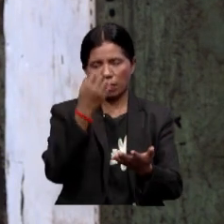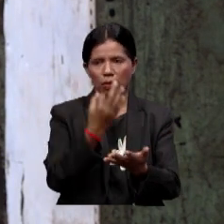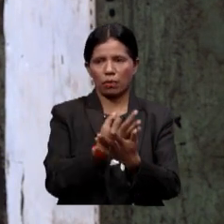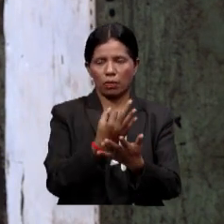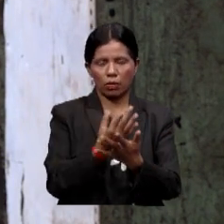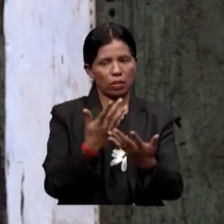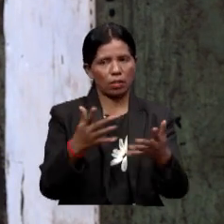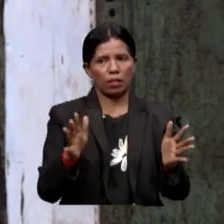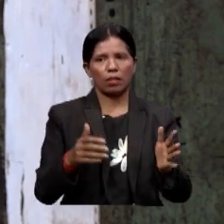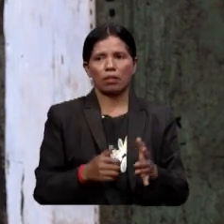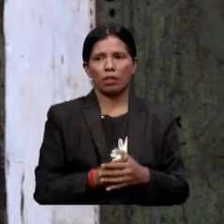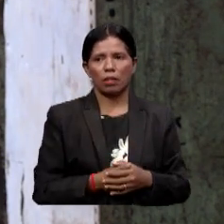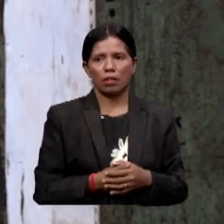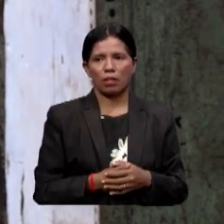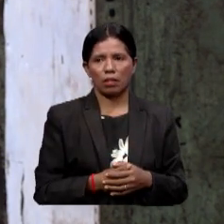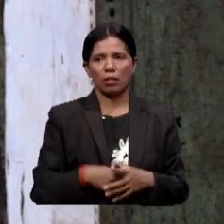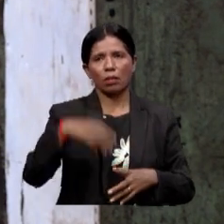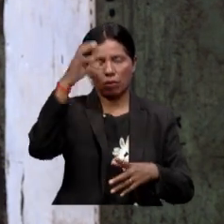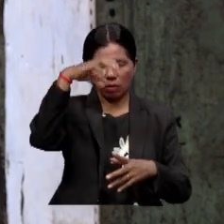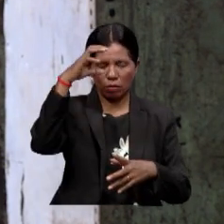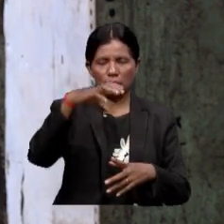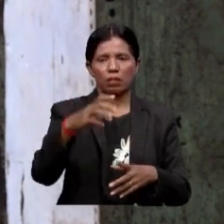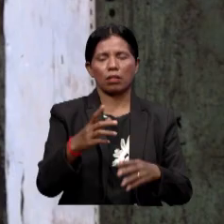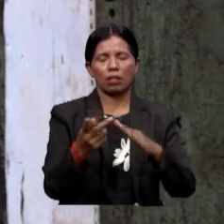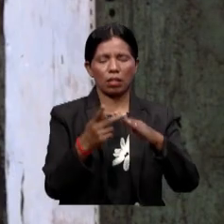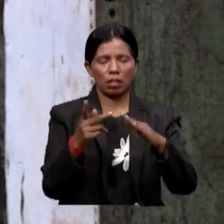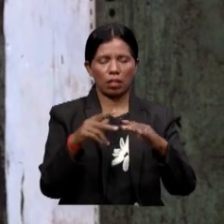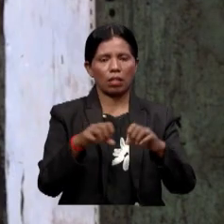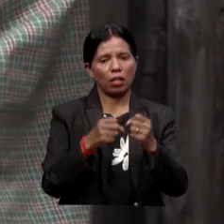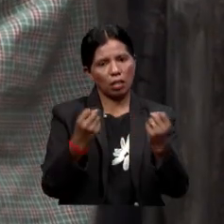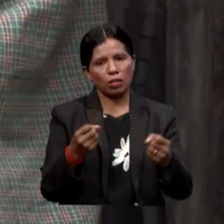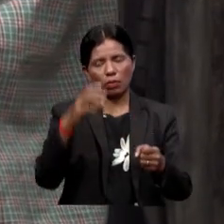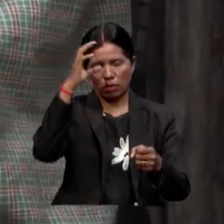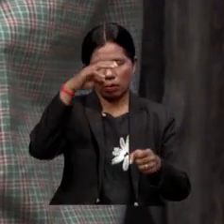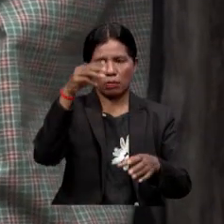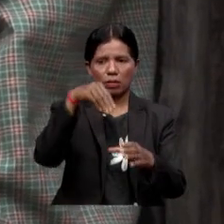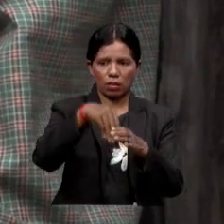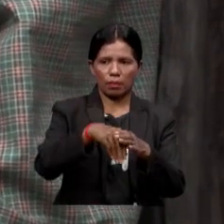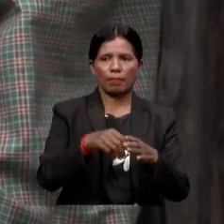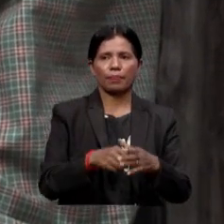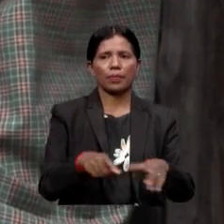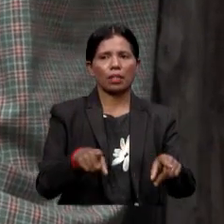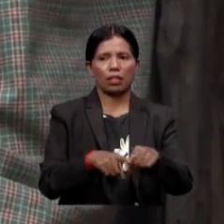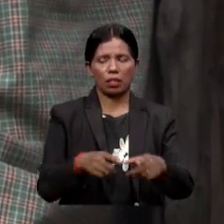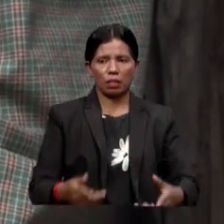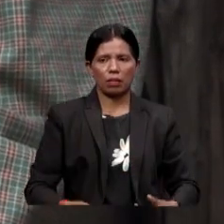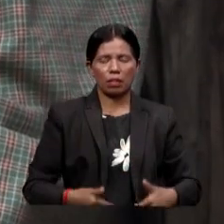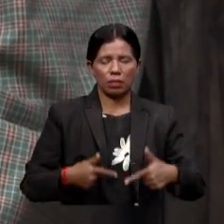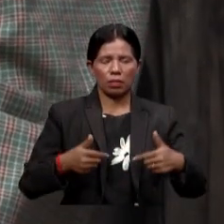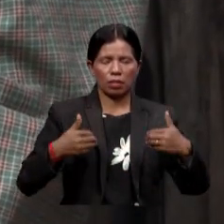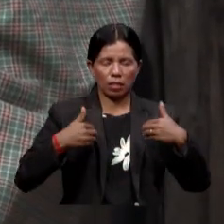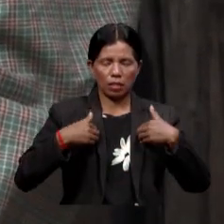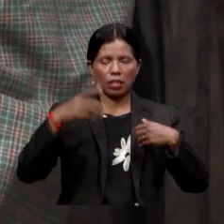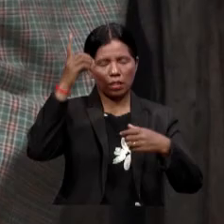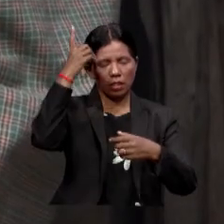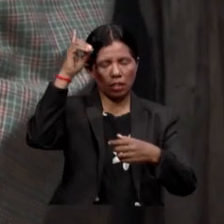sama kalimat orang ni udah bonye dengan sama tu. Hanesa yang memoris sempre ia mehi oi oi